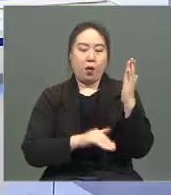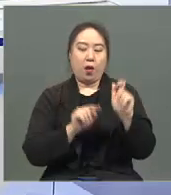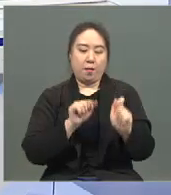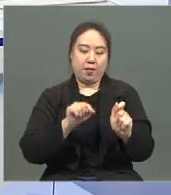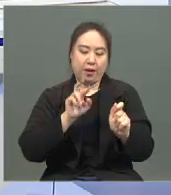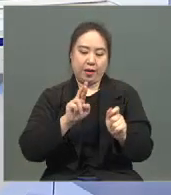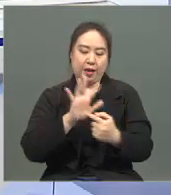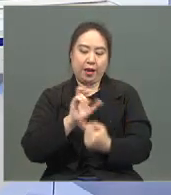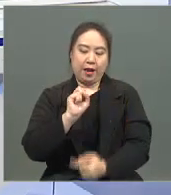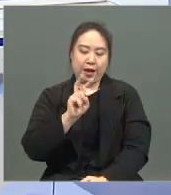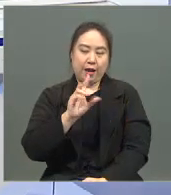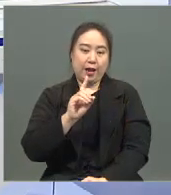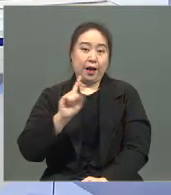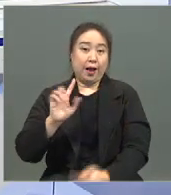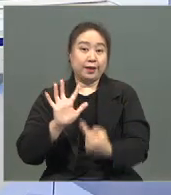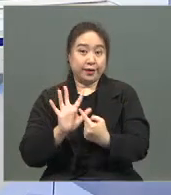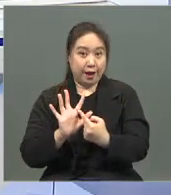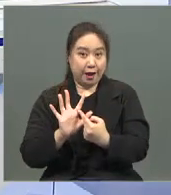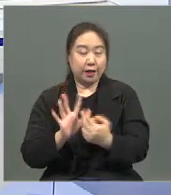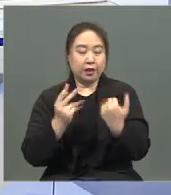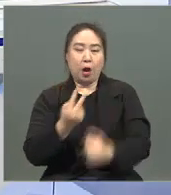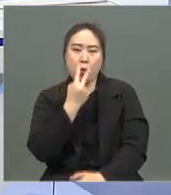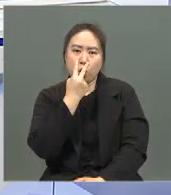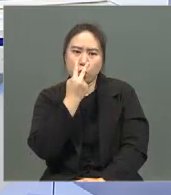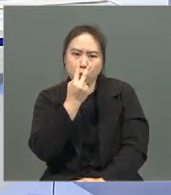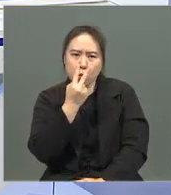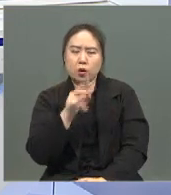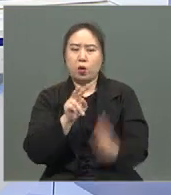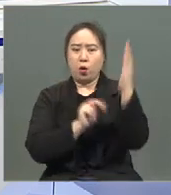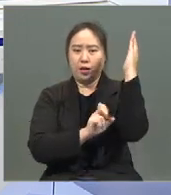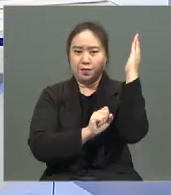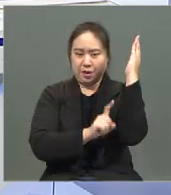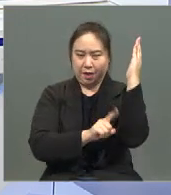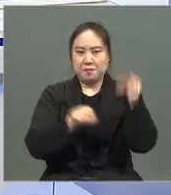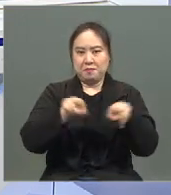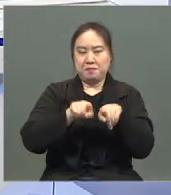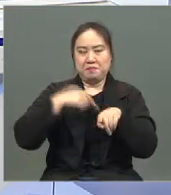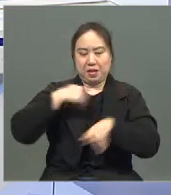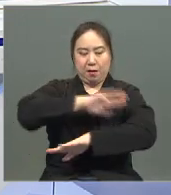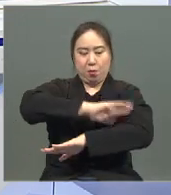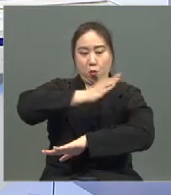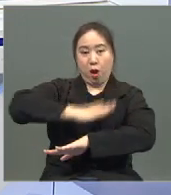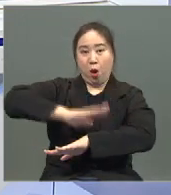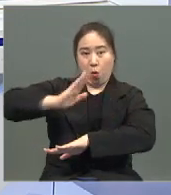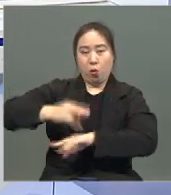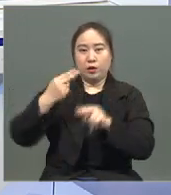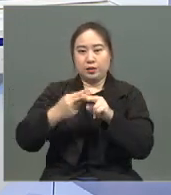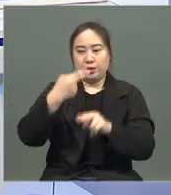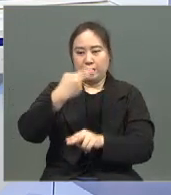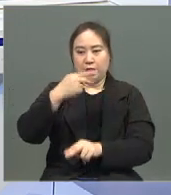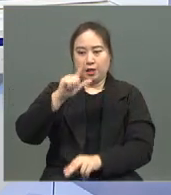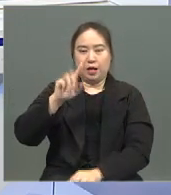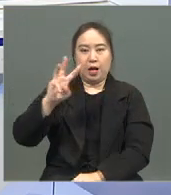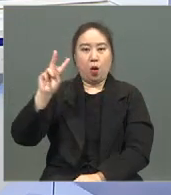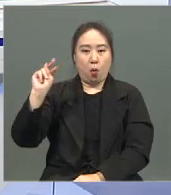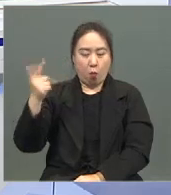านะครับตำบลคนเมาซึ่งถ้าเกิดเราดูจากลักษณะของภูมิประเทศเนี่ยตรงนครศรีธรรมราชจะมีเทือกเขาอยู่เทือกเขาหนึ่งกั้นกลางก็คือเทือกเขาหลวงซึ่งจะต่อไปที่เ